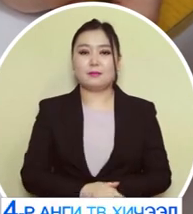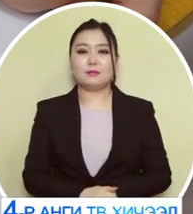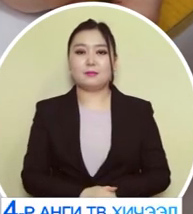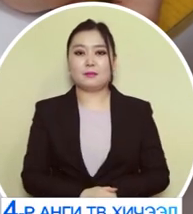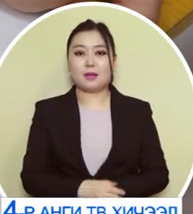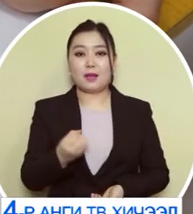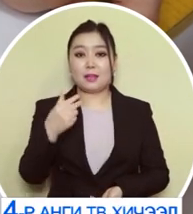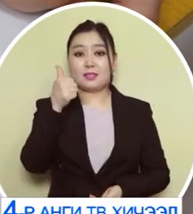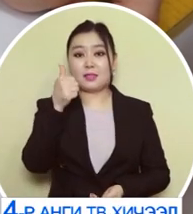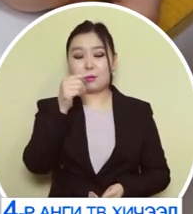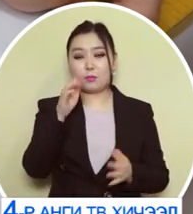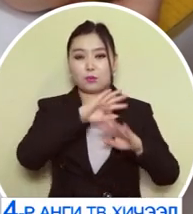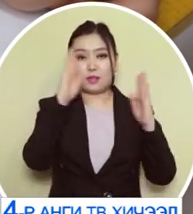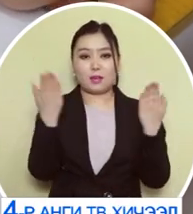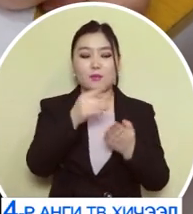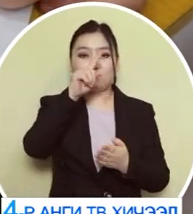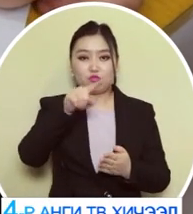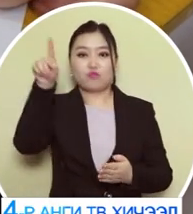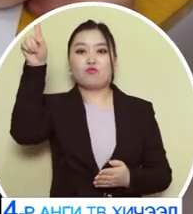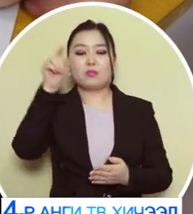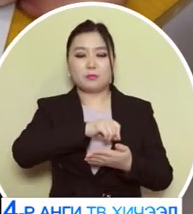деп осылай белгілейік.